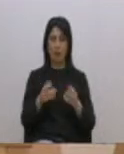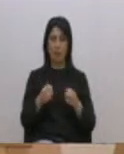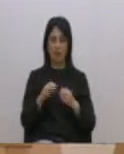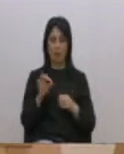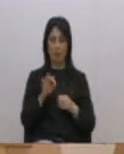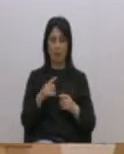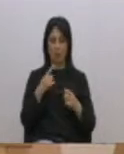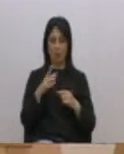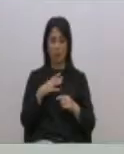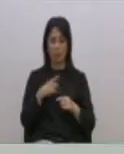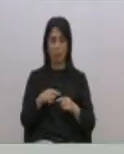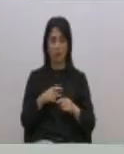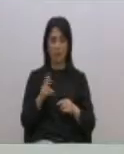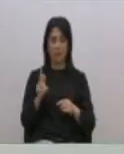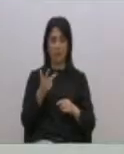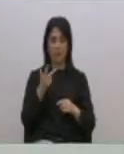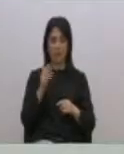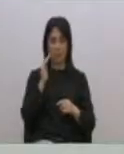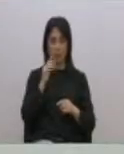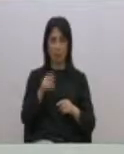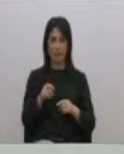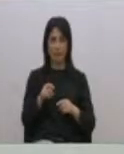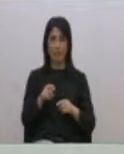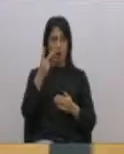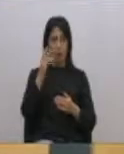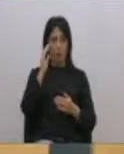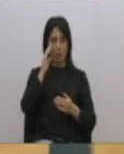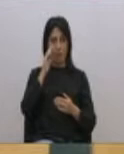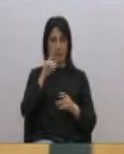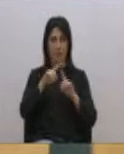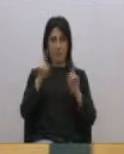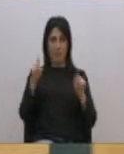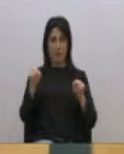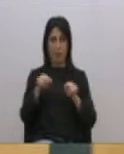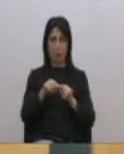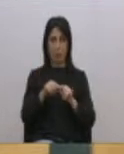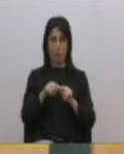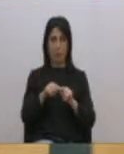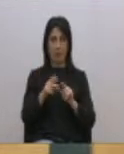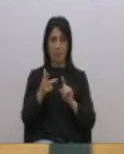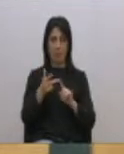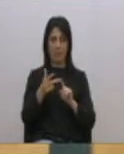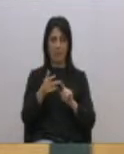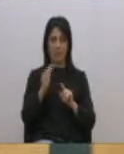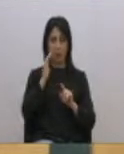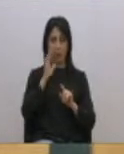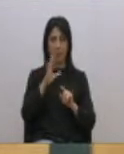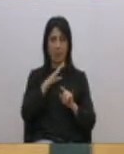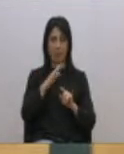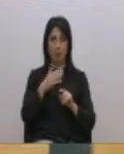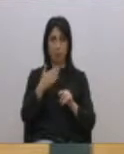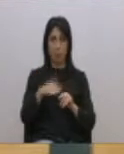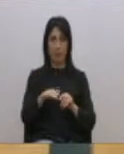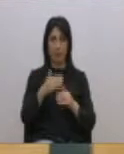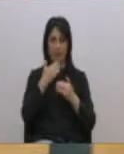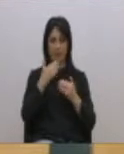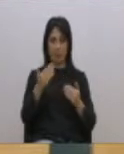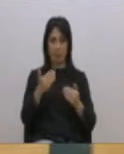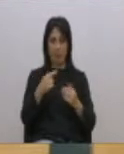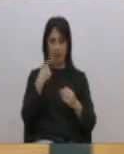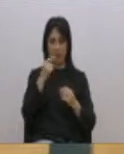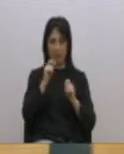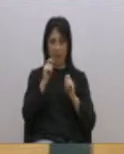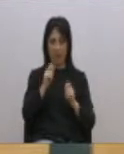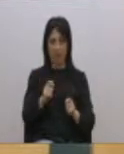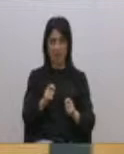mirebaze, sami vei musulmanita, ține da de bar pachetului, dar mesa mea musulmane, au pe rode sa sabolos,